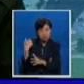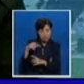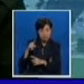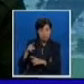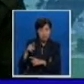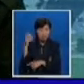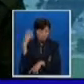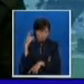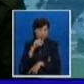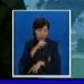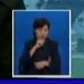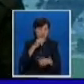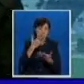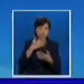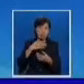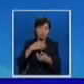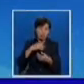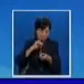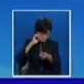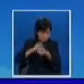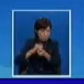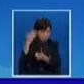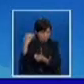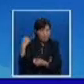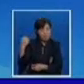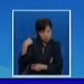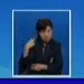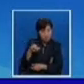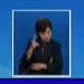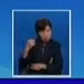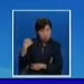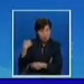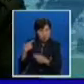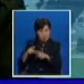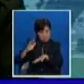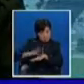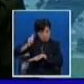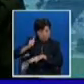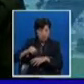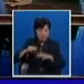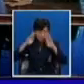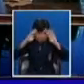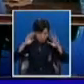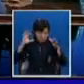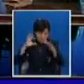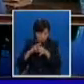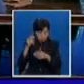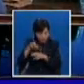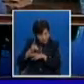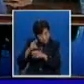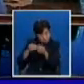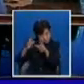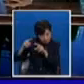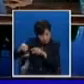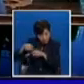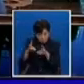เป็นข้าราชการที่เคยใช้อาวุธมาว่าอย่างนั้นแล้วกันนะครับ แต่ใช้อาวุธกันชำนาญผ ่ านการฝึกทางยุทธวิธ ีนะครับก็คงจ